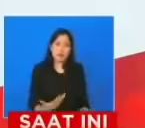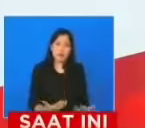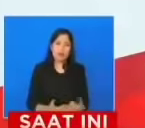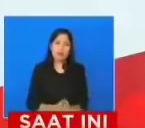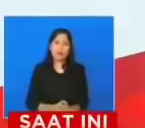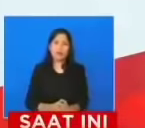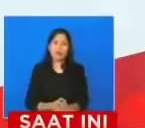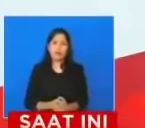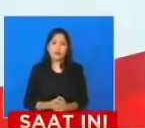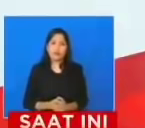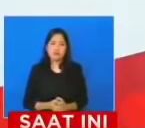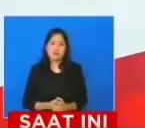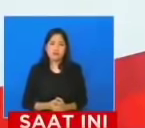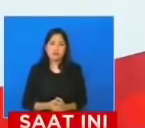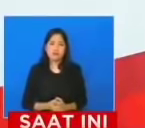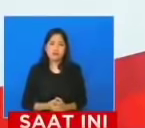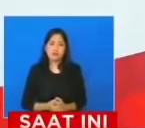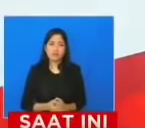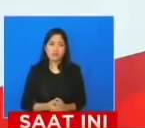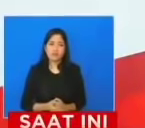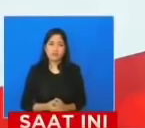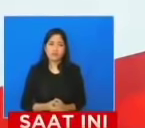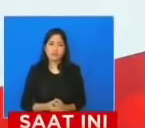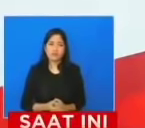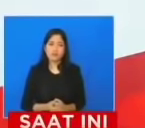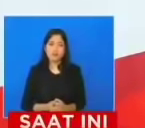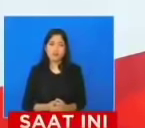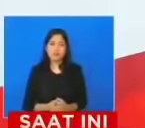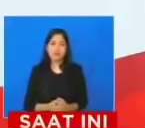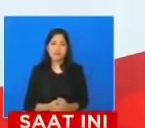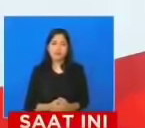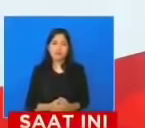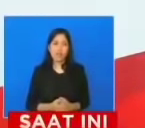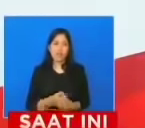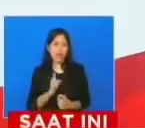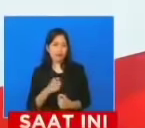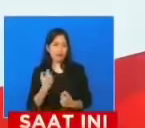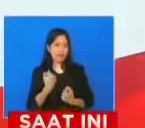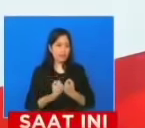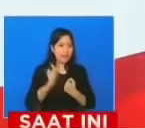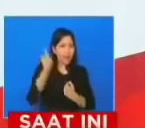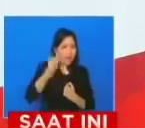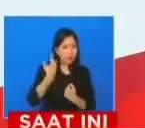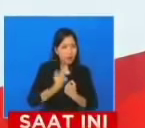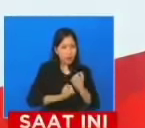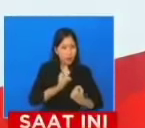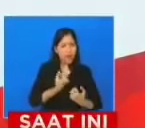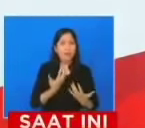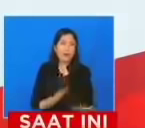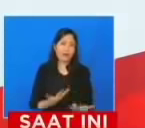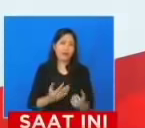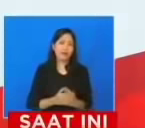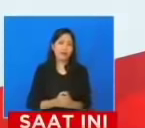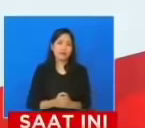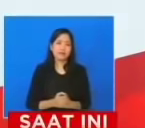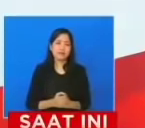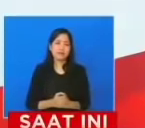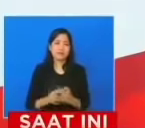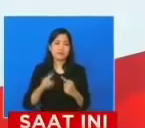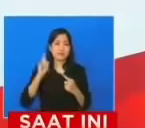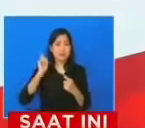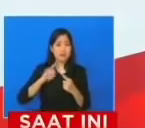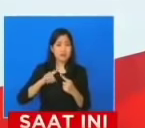sehingga hal-hal yang harus selalu dilakukan adalah pertama,